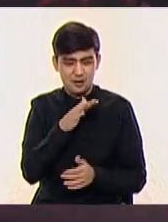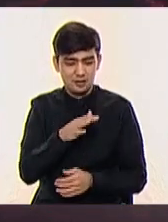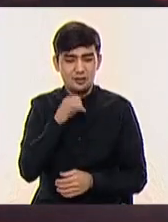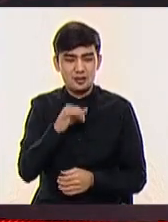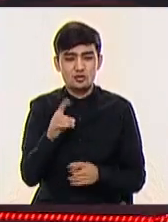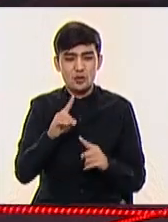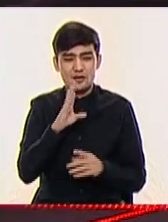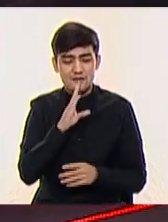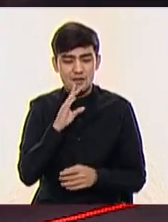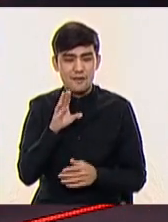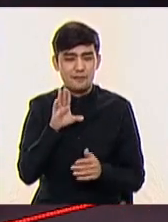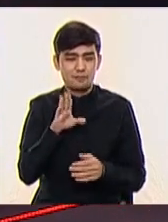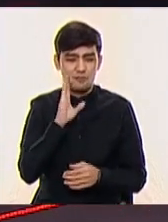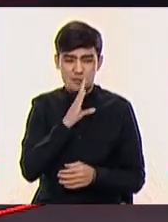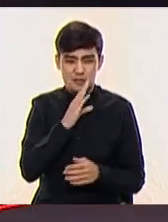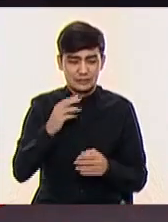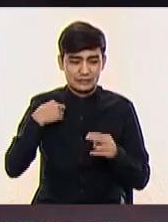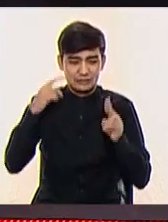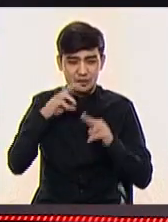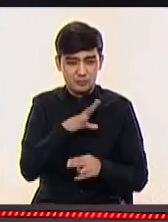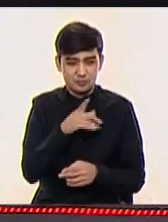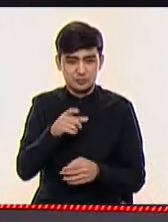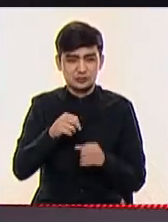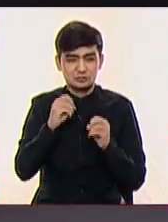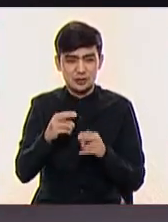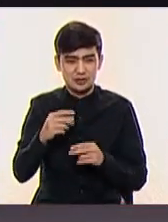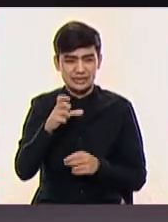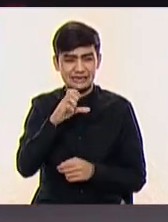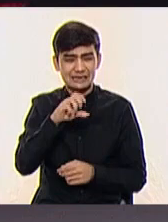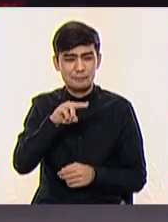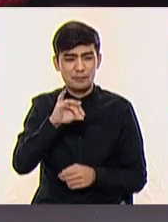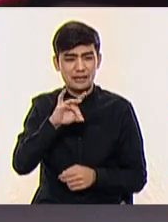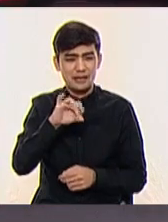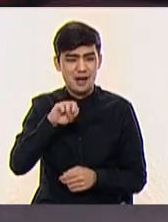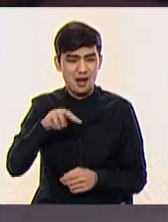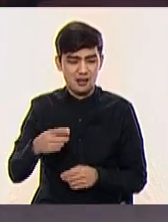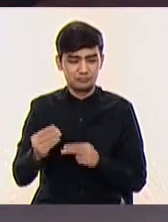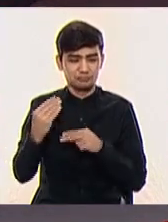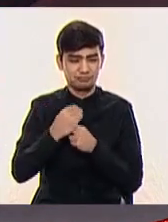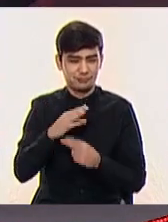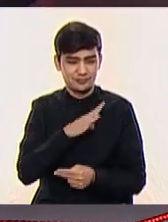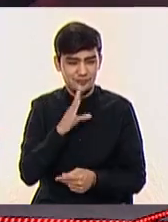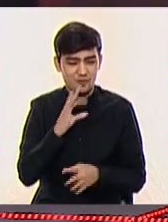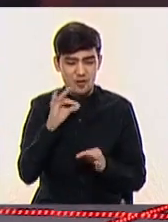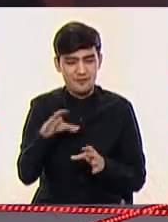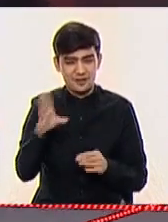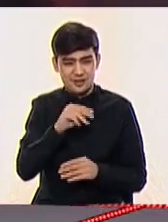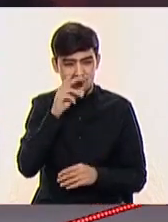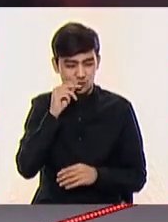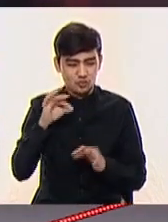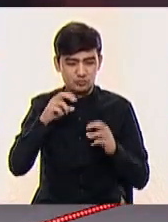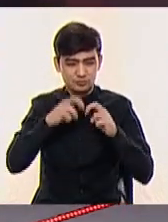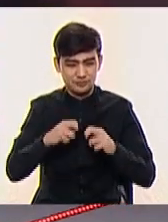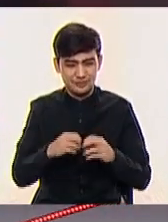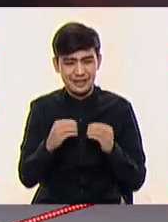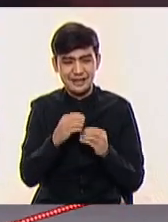что девушки без ведомо матери установили противозачаточный спираль полицейские допрашивают всех мужчин работавших в интернате последние